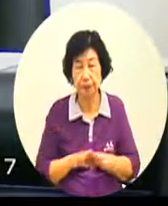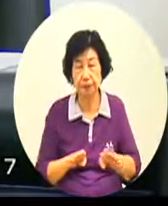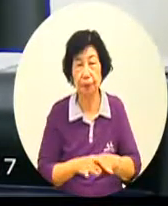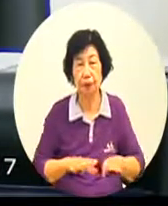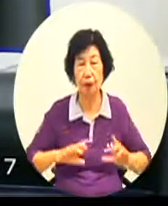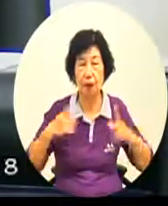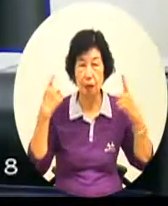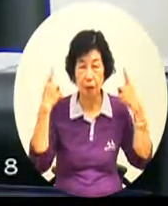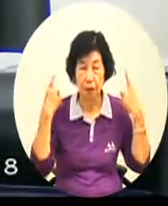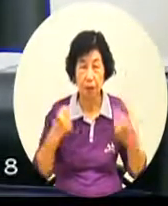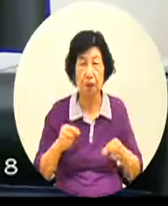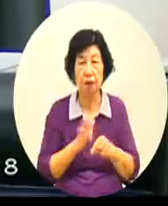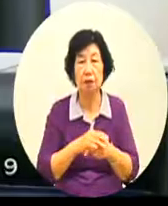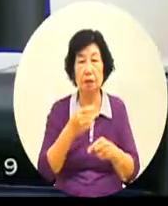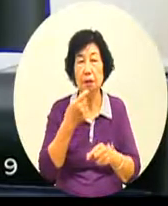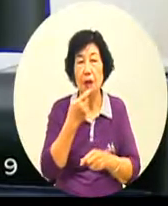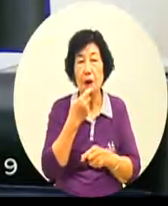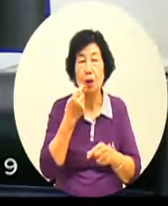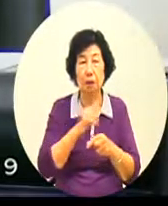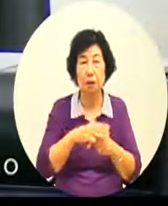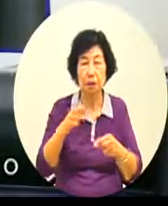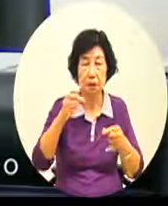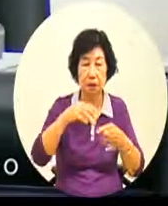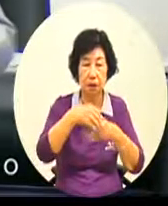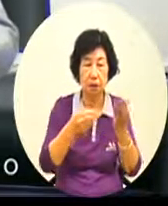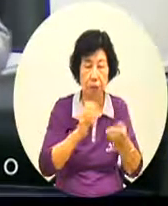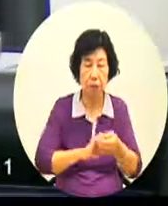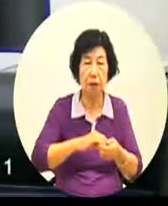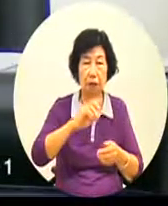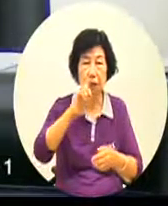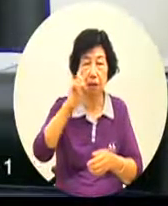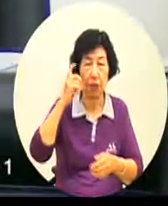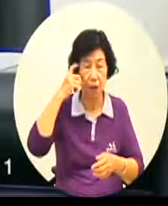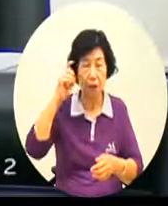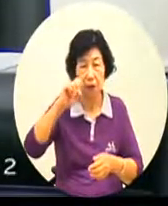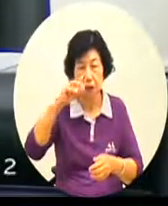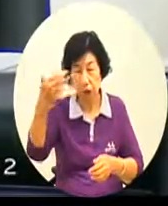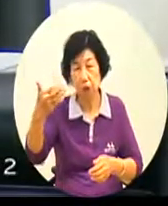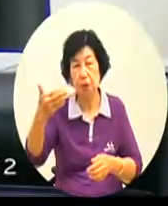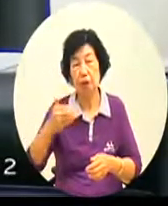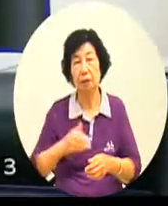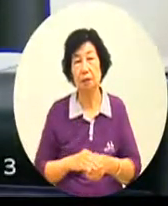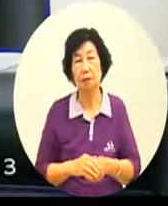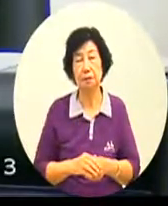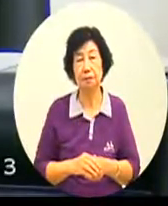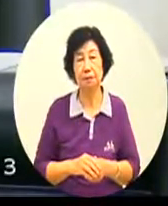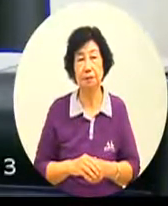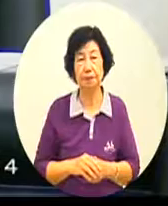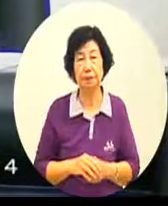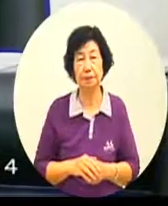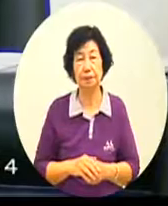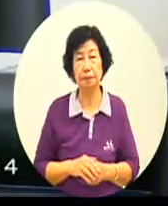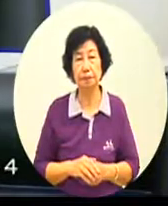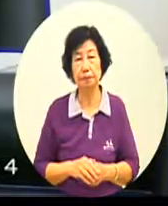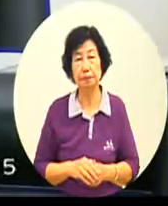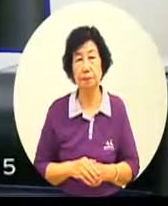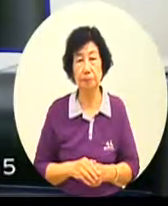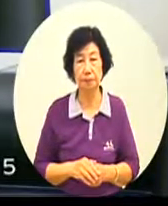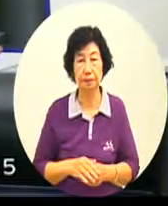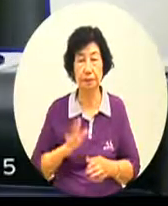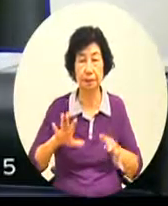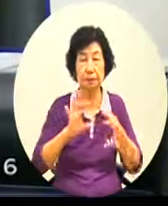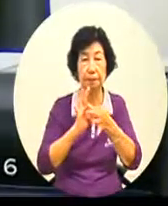来规定的这19天嘛那会希望说我们有关于